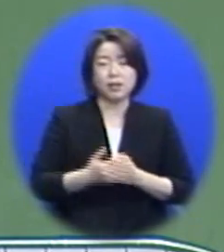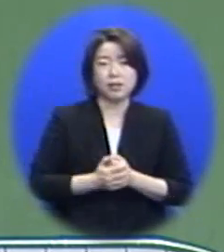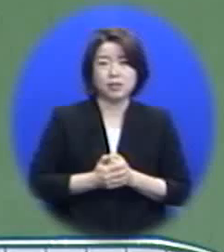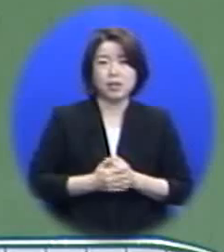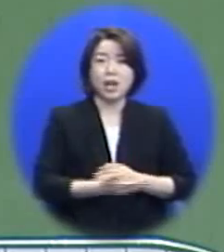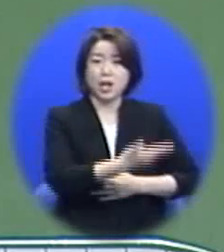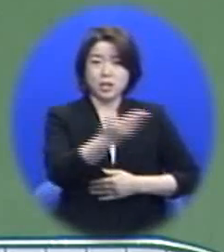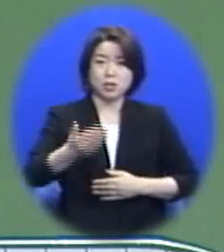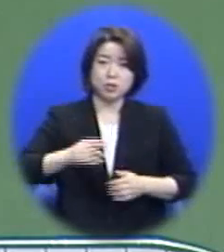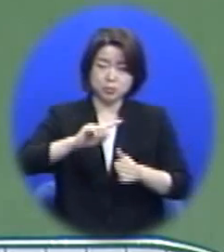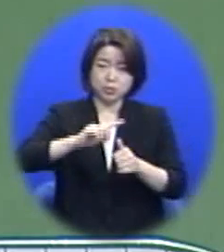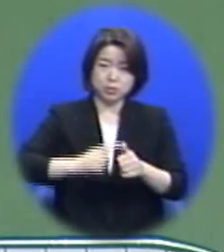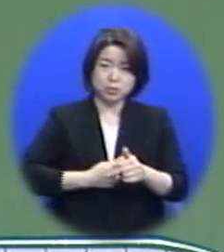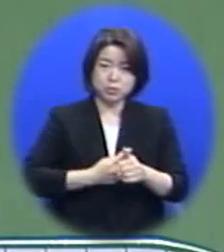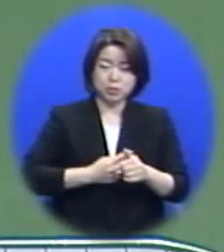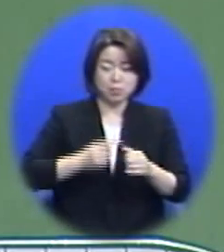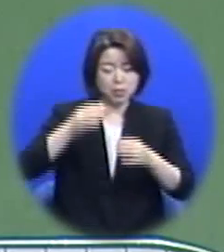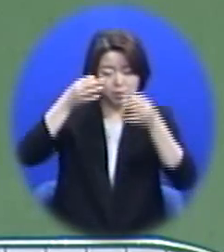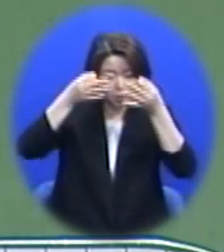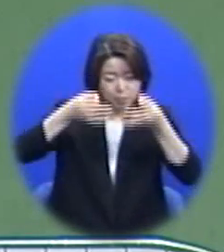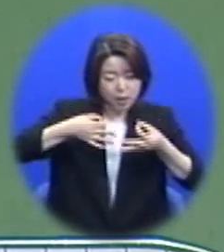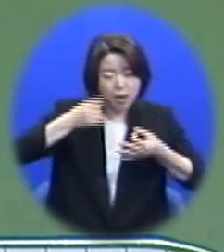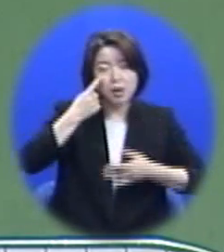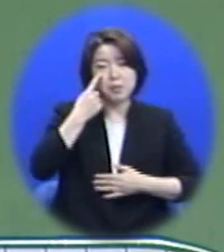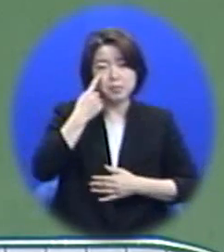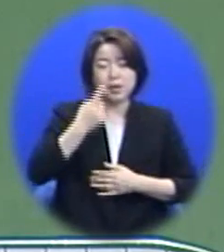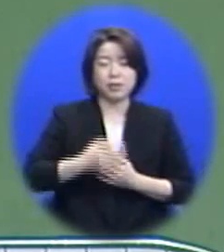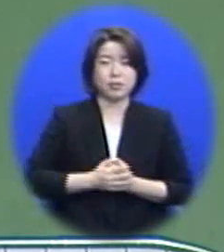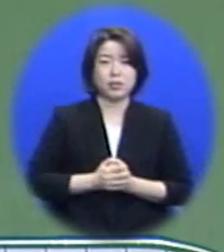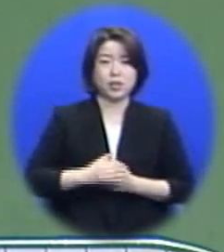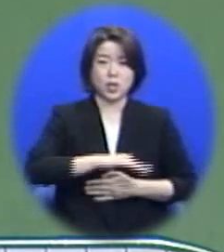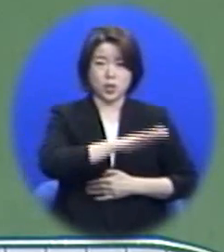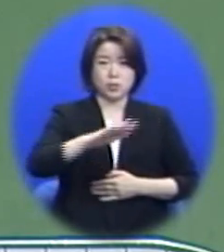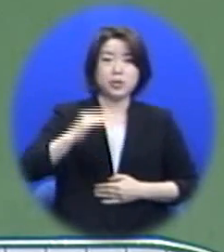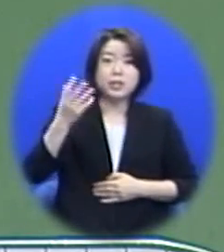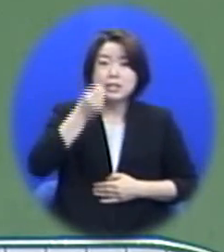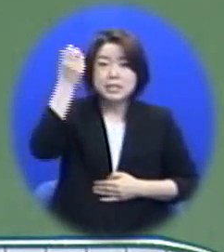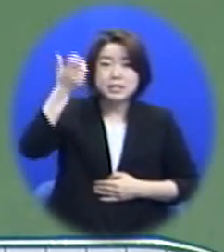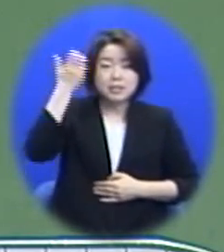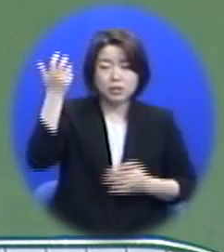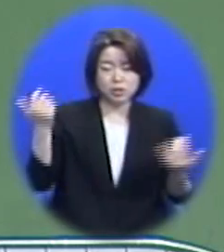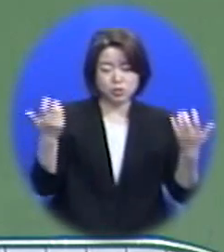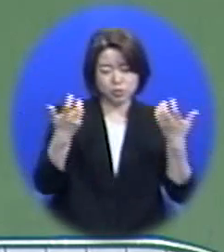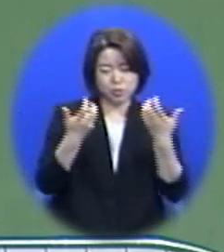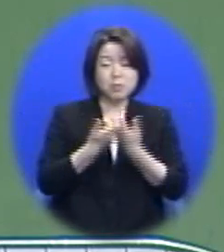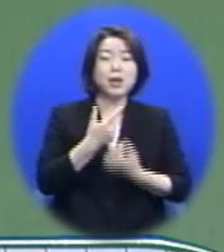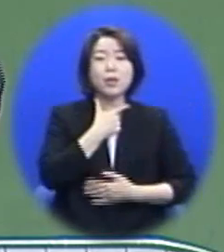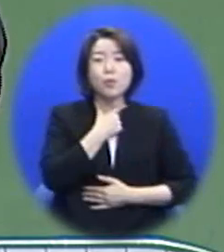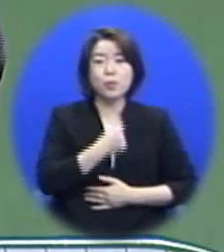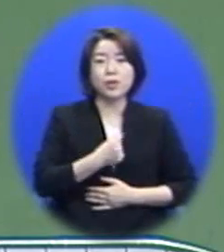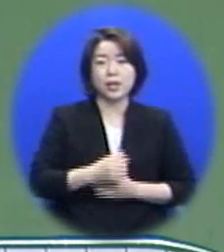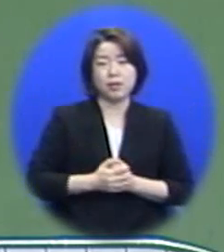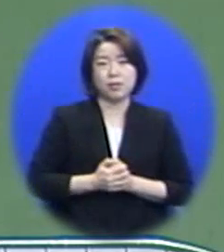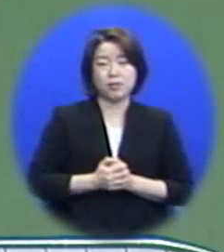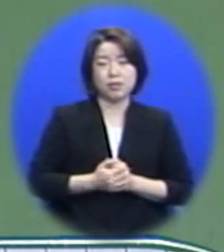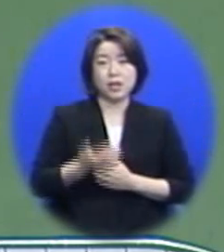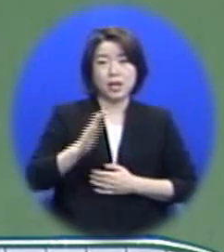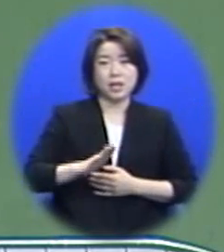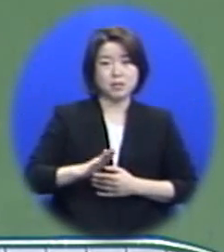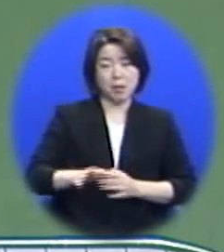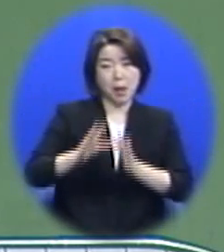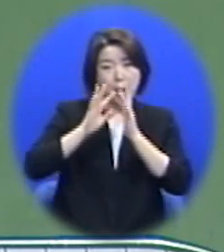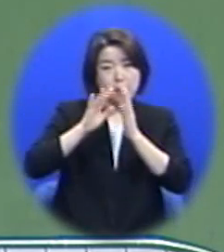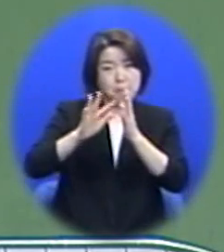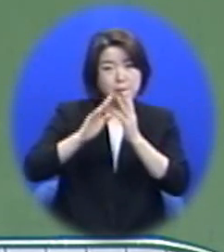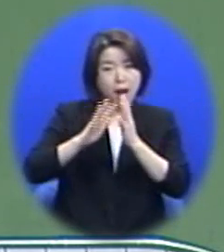여러분 스스로가 한번 돌아보세요 우리는 성령 충만함을 갈망합니다 근데 성령 충만함은 방언이나 은사